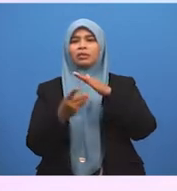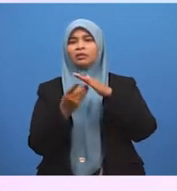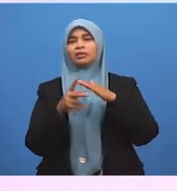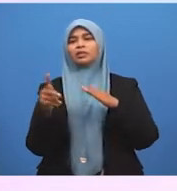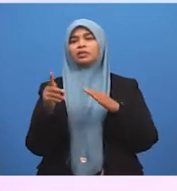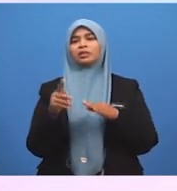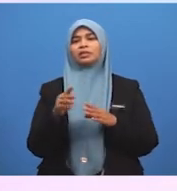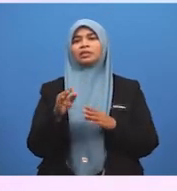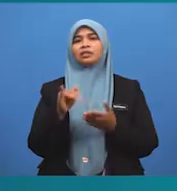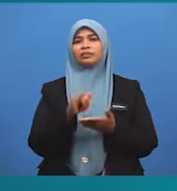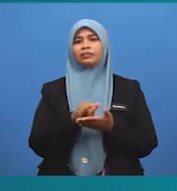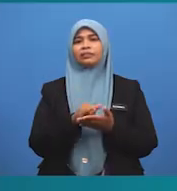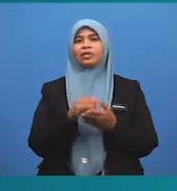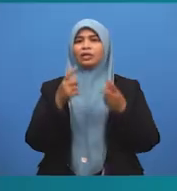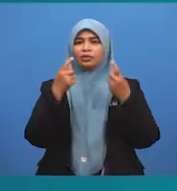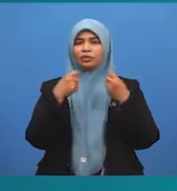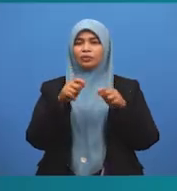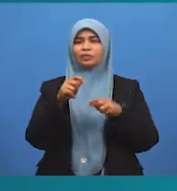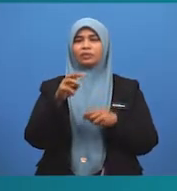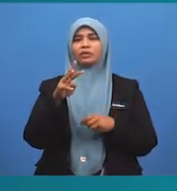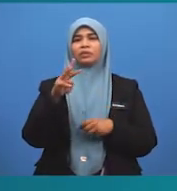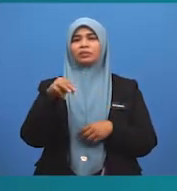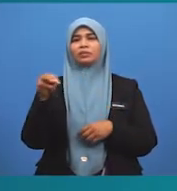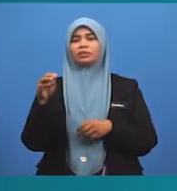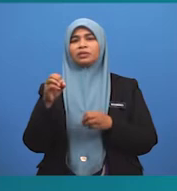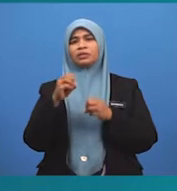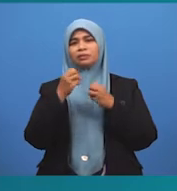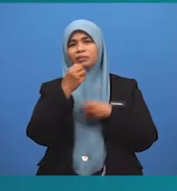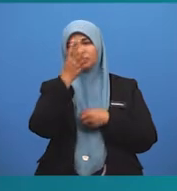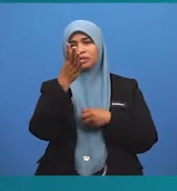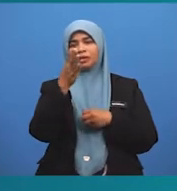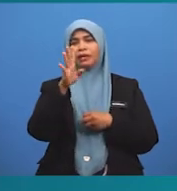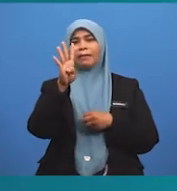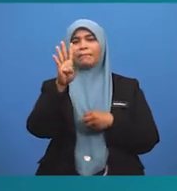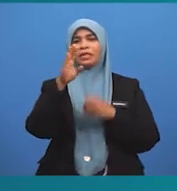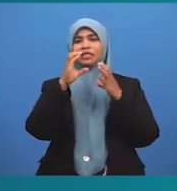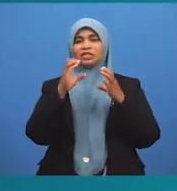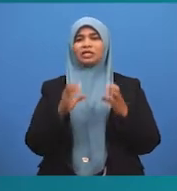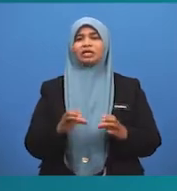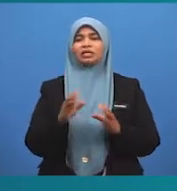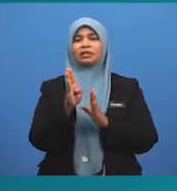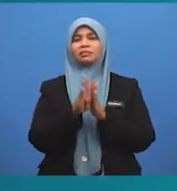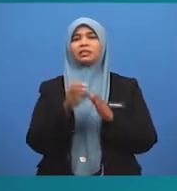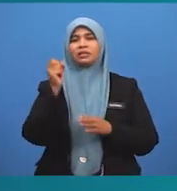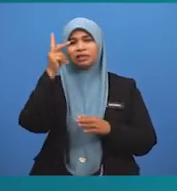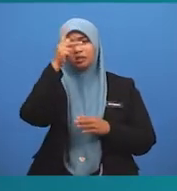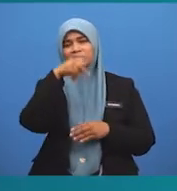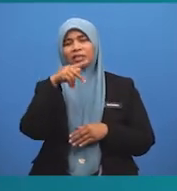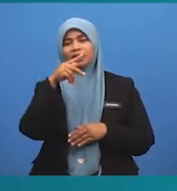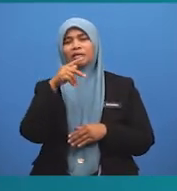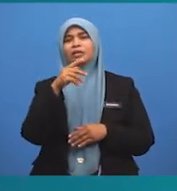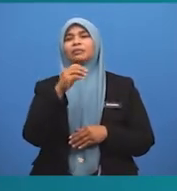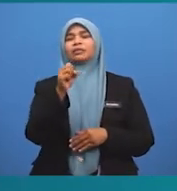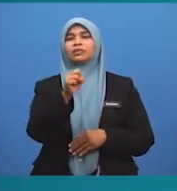Berdasarkan situasi tadi, cuba murid-murid nyatakan empat cara bersikap